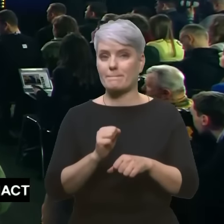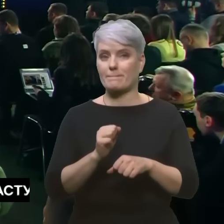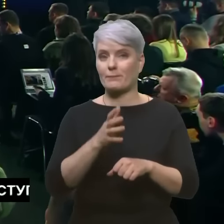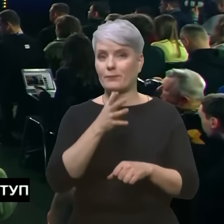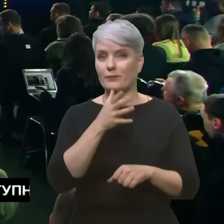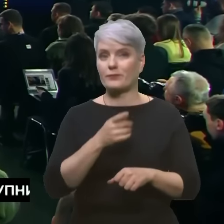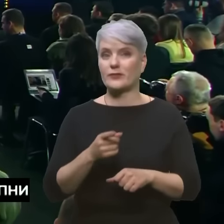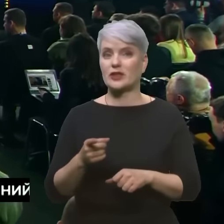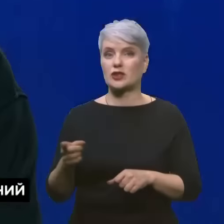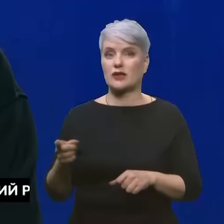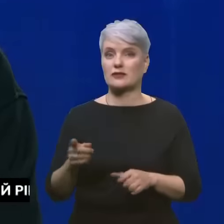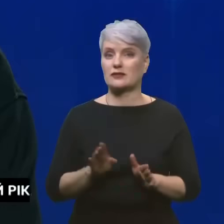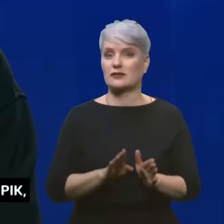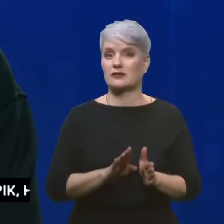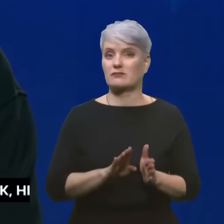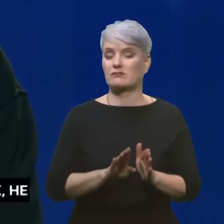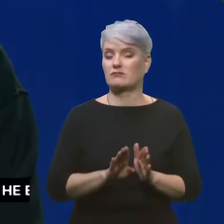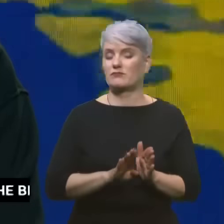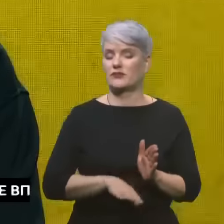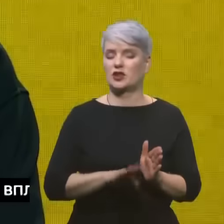час ніщо. Ми проходимо